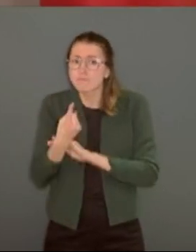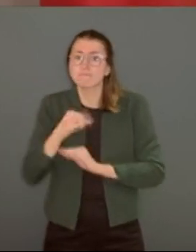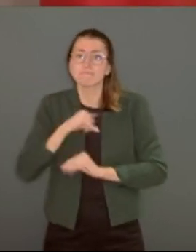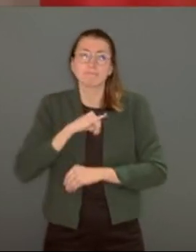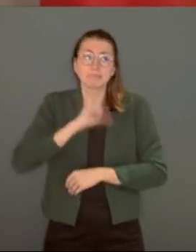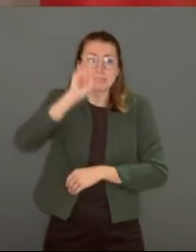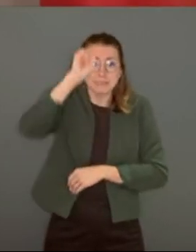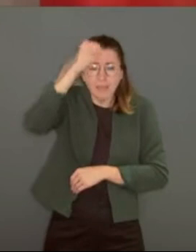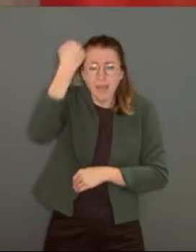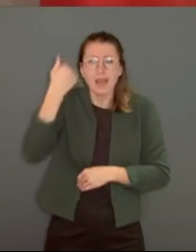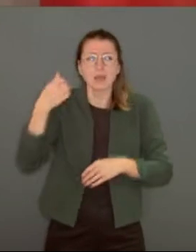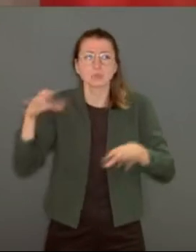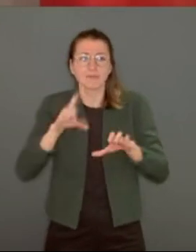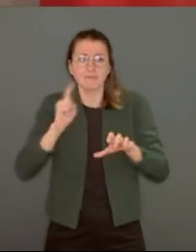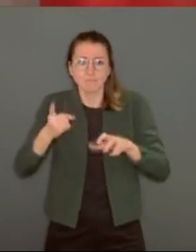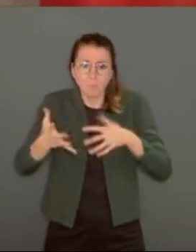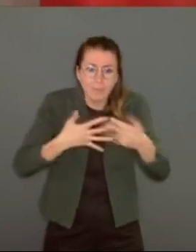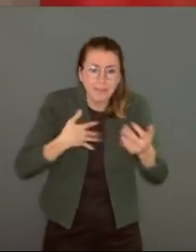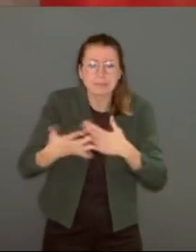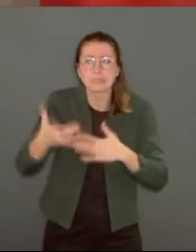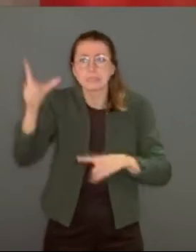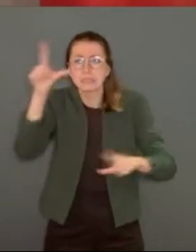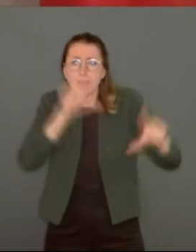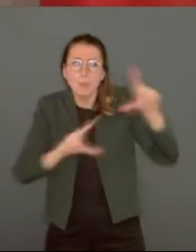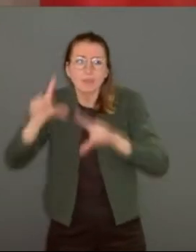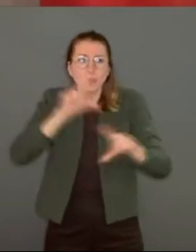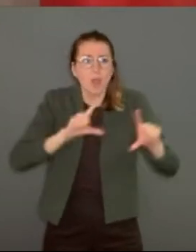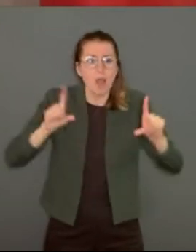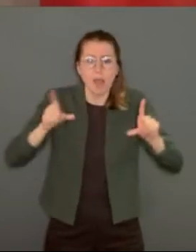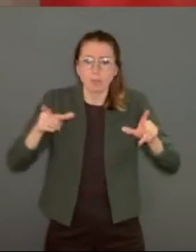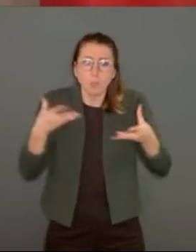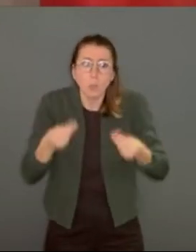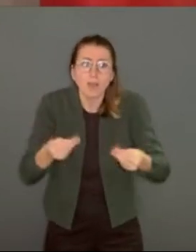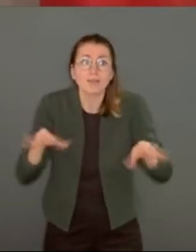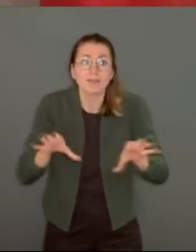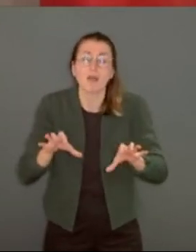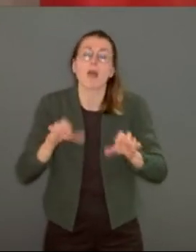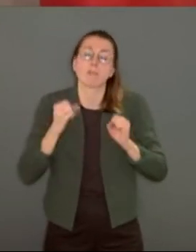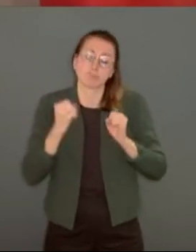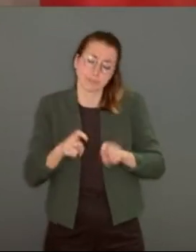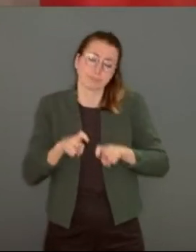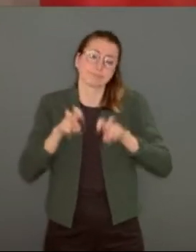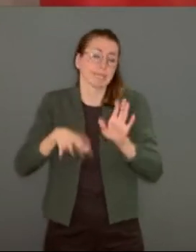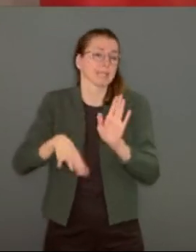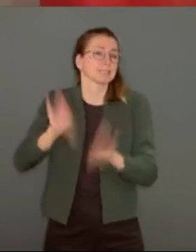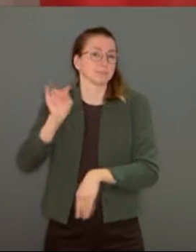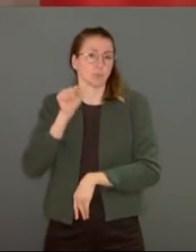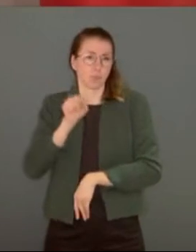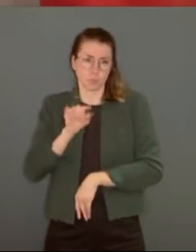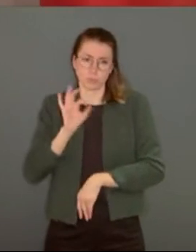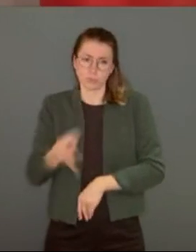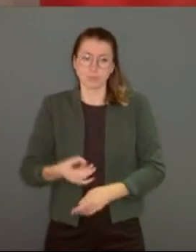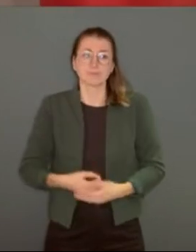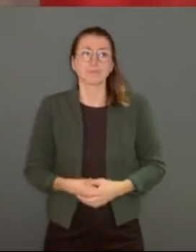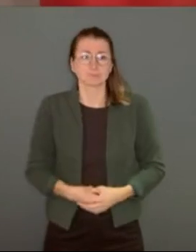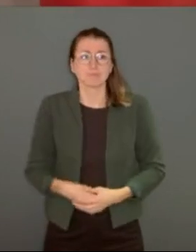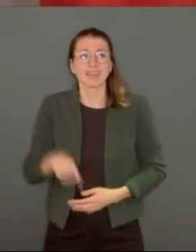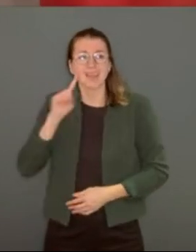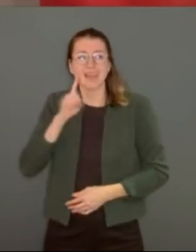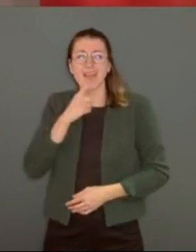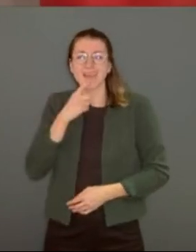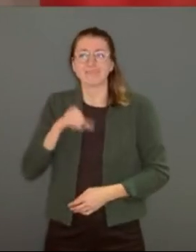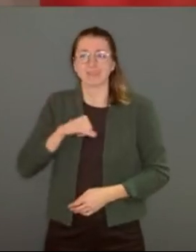les laboratoires, comme ça avait déjà été fait. Et puis les élèves de Bac 1 de première